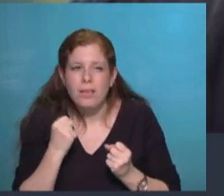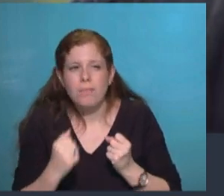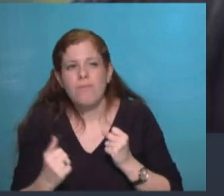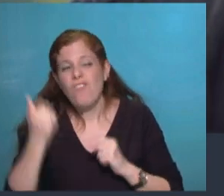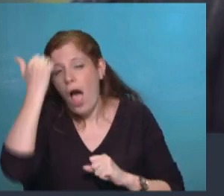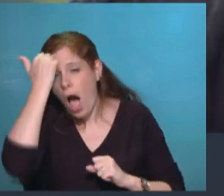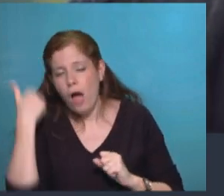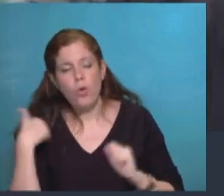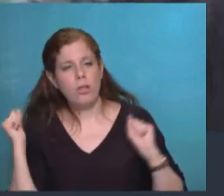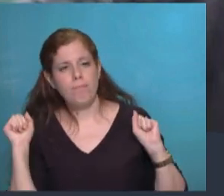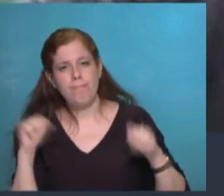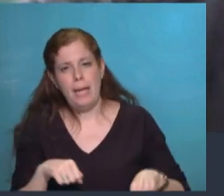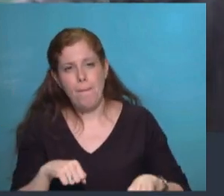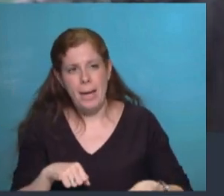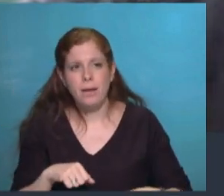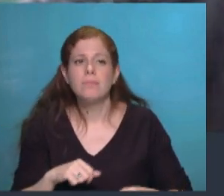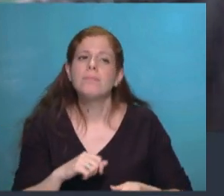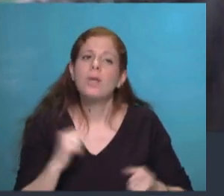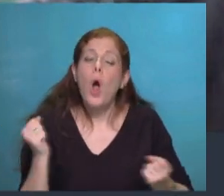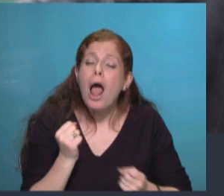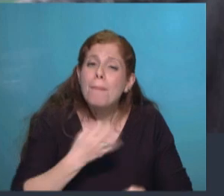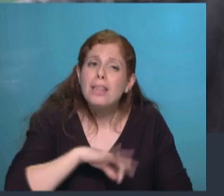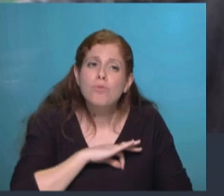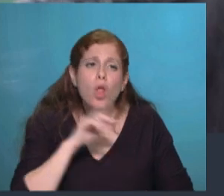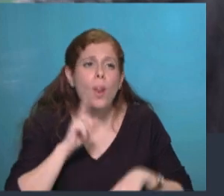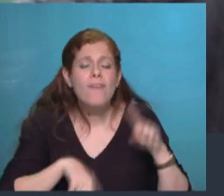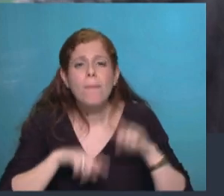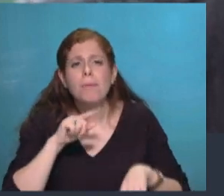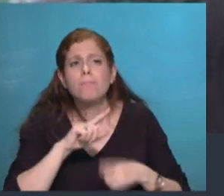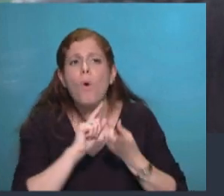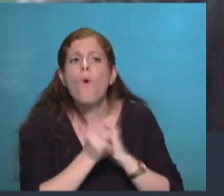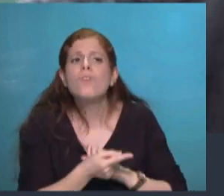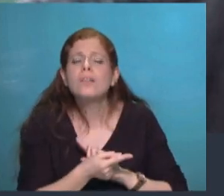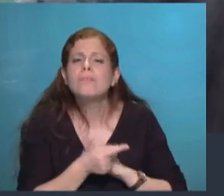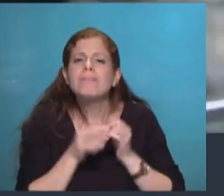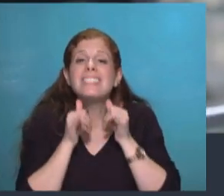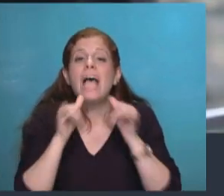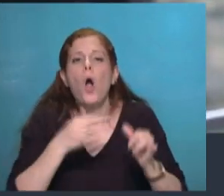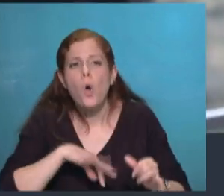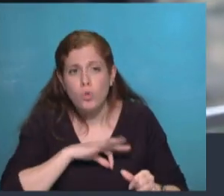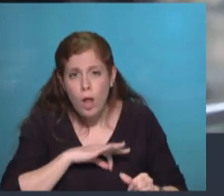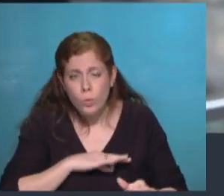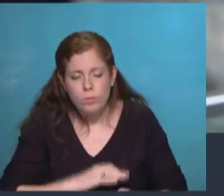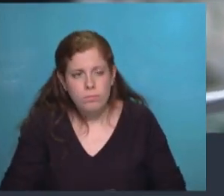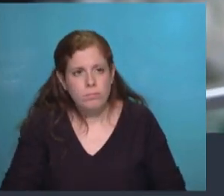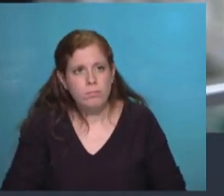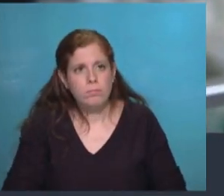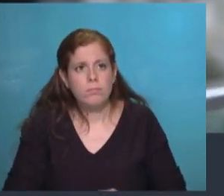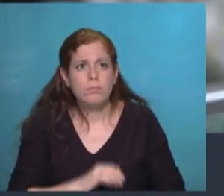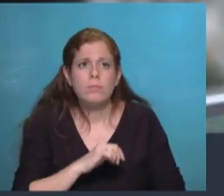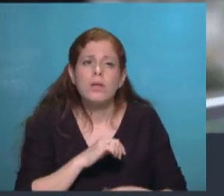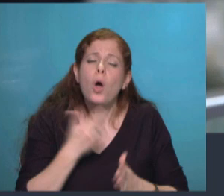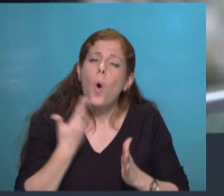the whole fears and regrets. All our fears sometimes became our screams, you know. לבד מפחדים